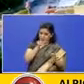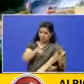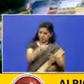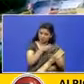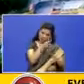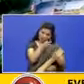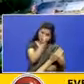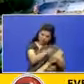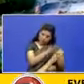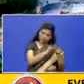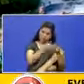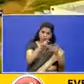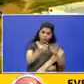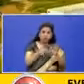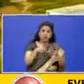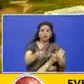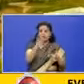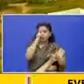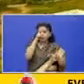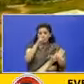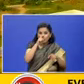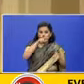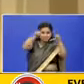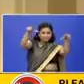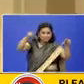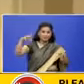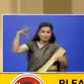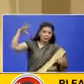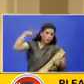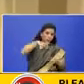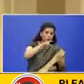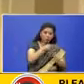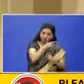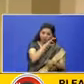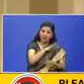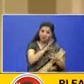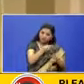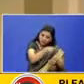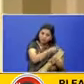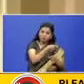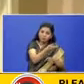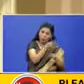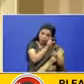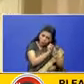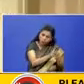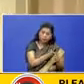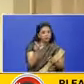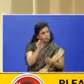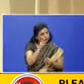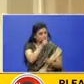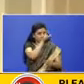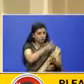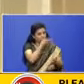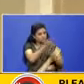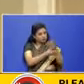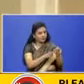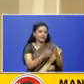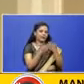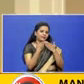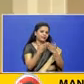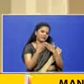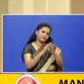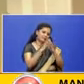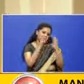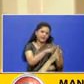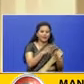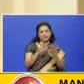लगवाओ, आपके पैसे से भी लगवाओ तो बहुत फायदा है। हाँ, लोगों को समझाइए। चलिए, बहुत बहुत शुभकामनाएं। धन्यवाद भैया। थैंक